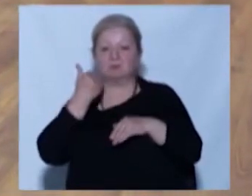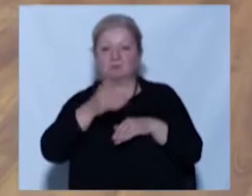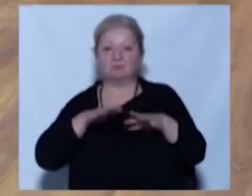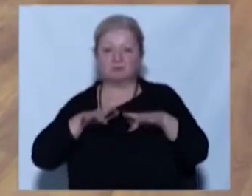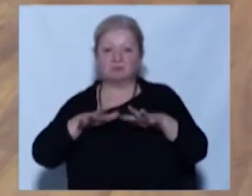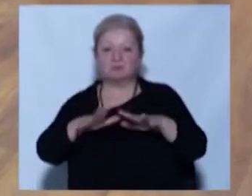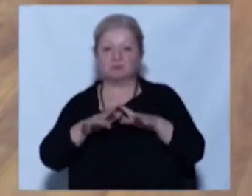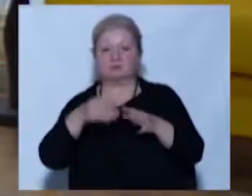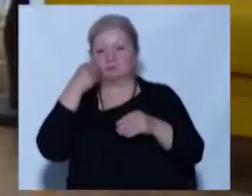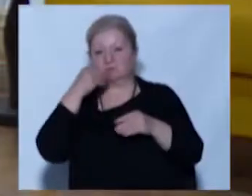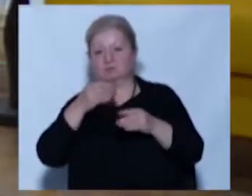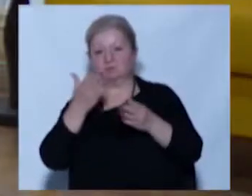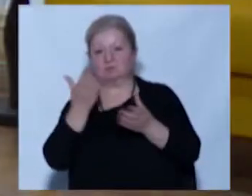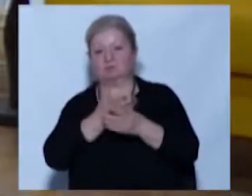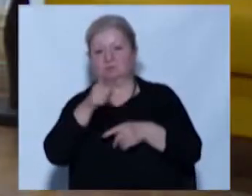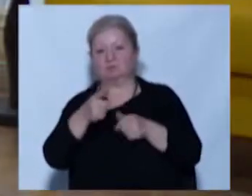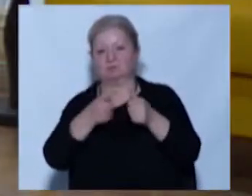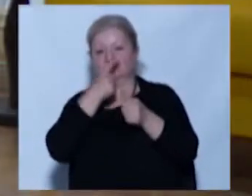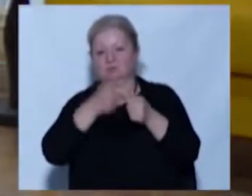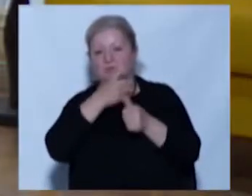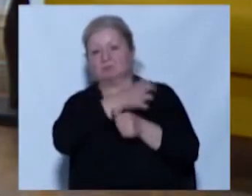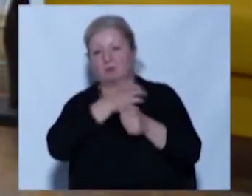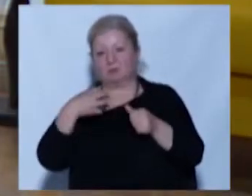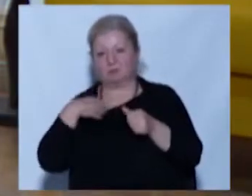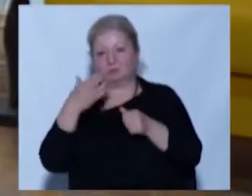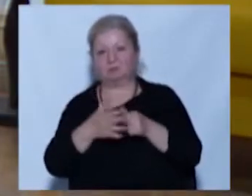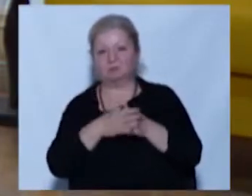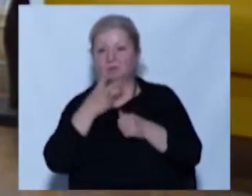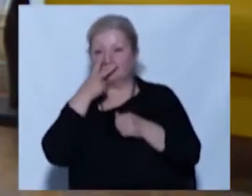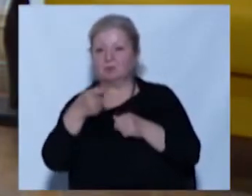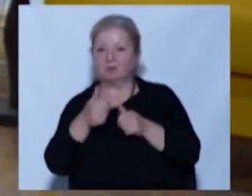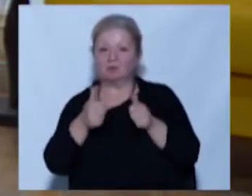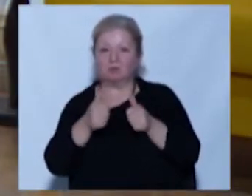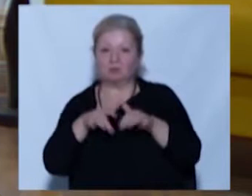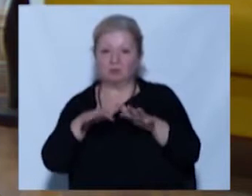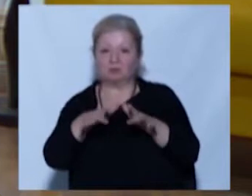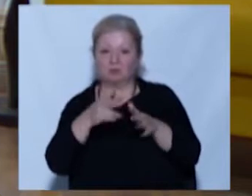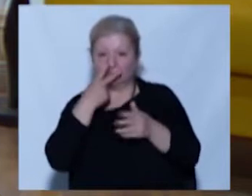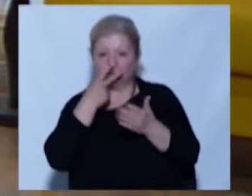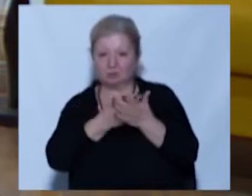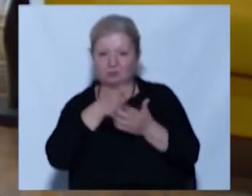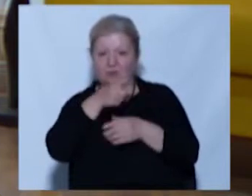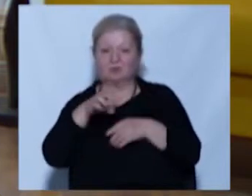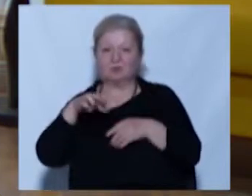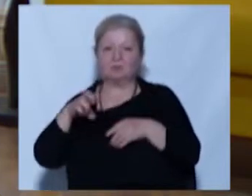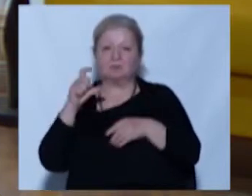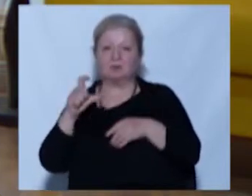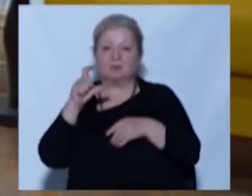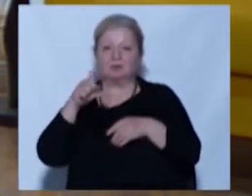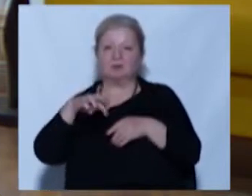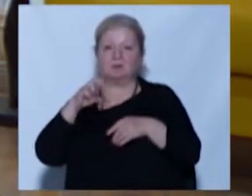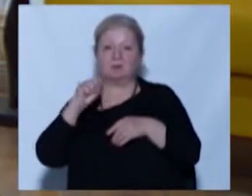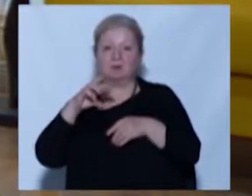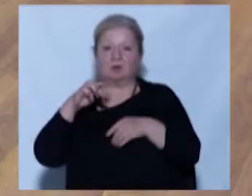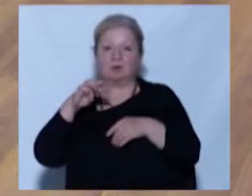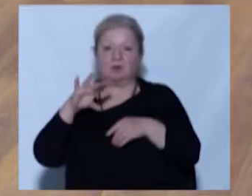სახელოვანი ამბები. ნახეთ, როგორ უდგება საქმეს